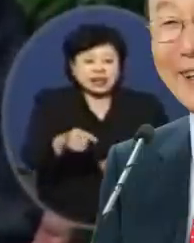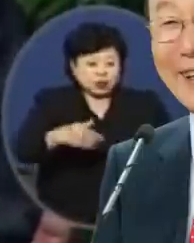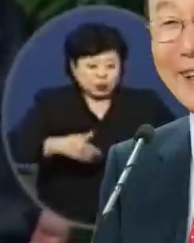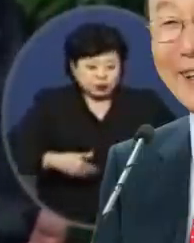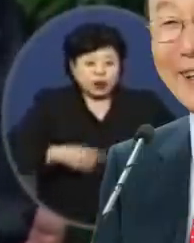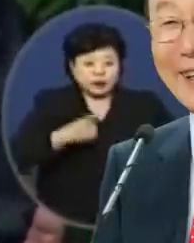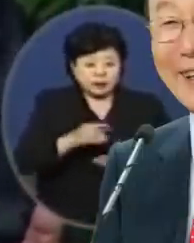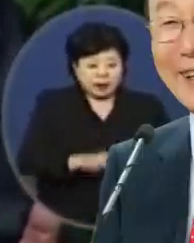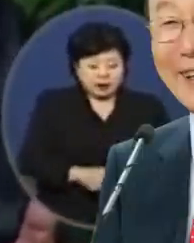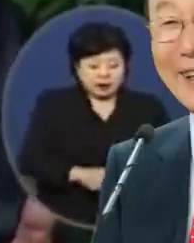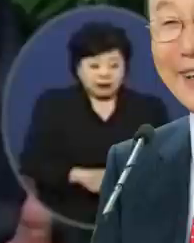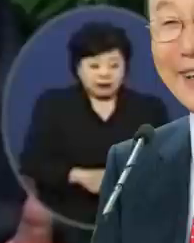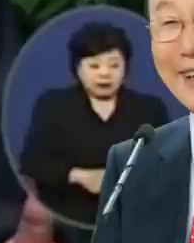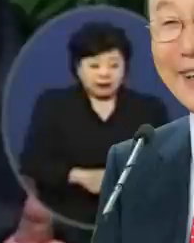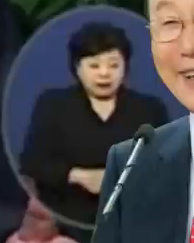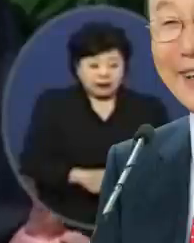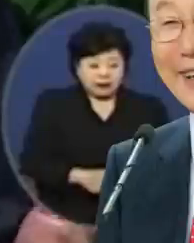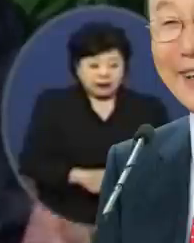필요합니다.